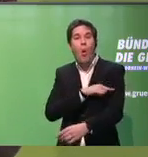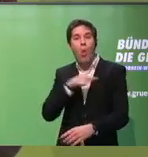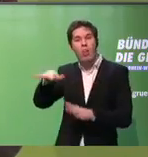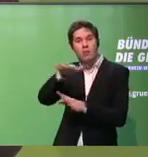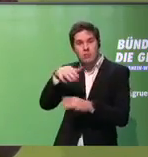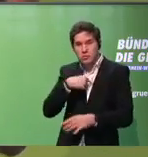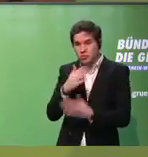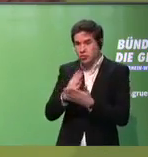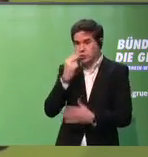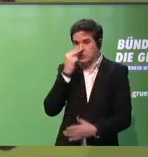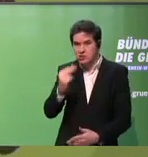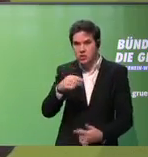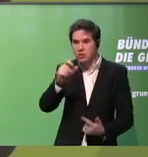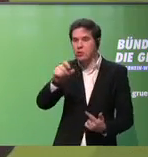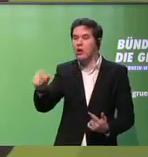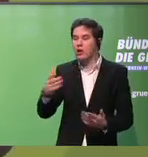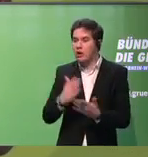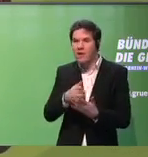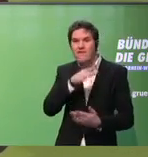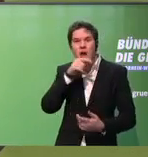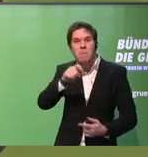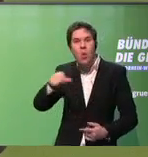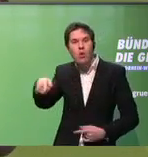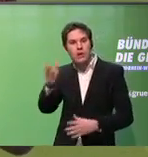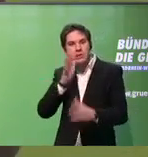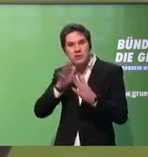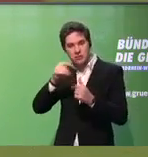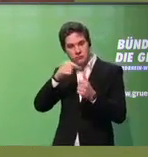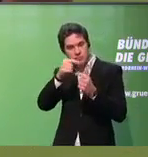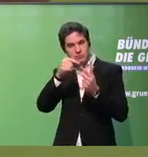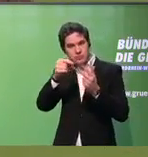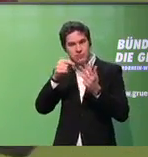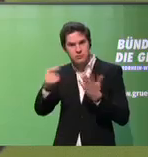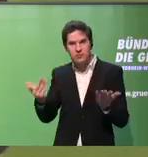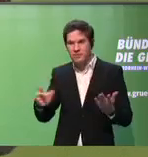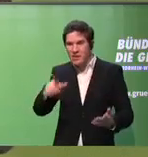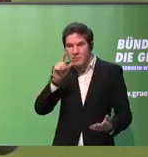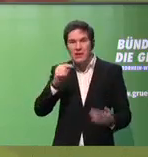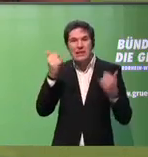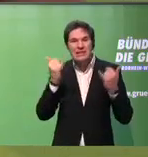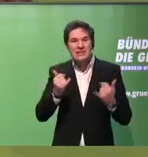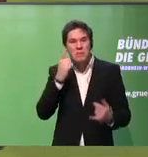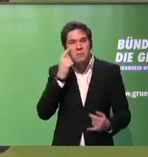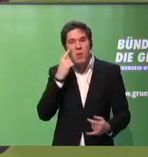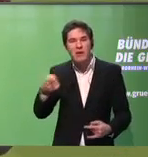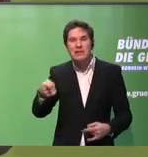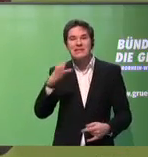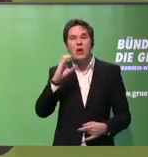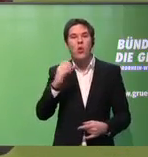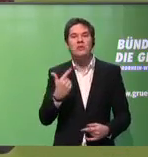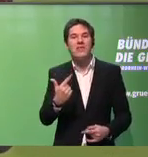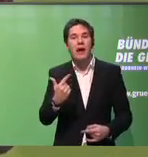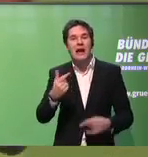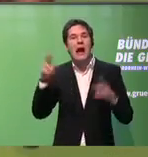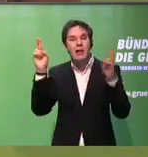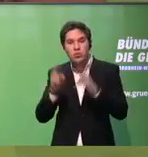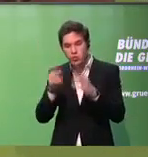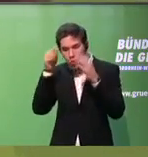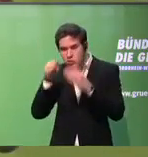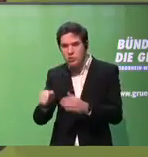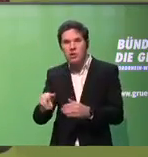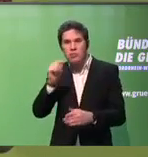Bürgerinnen und Bürger genau klargemacht worden ist, dass es andere Annäherungen als CO2-Reduktion